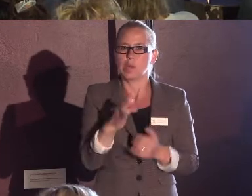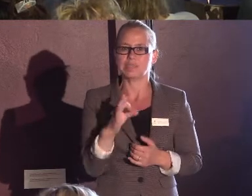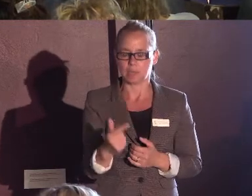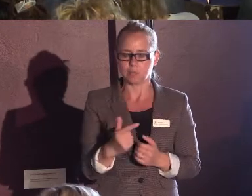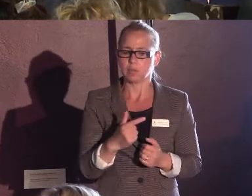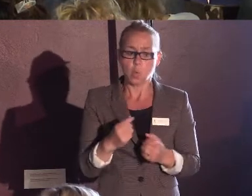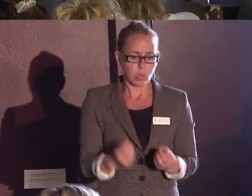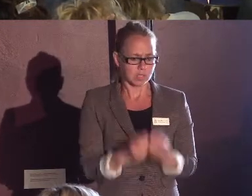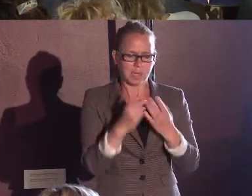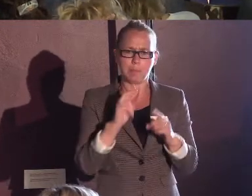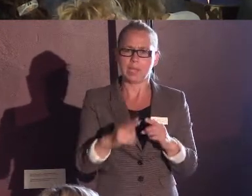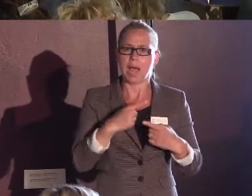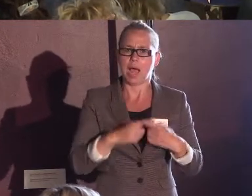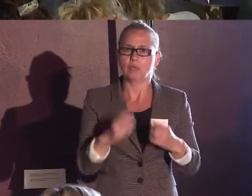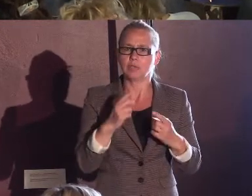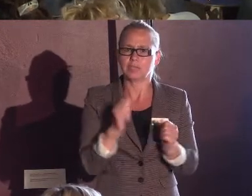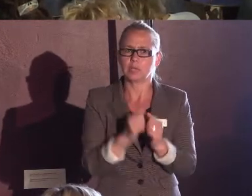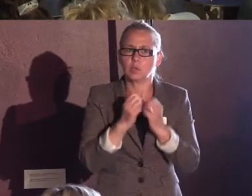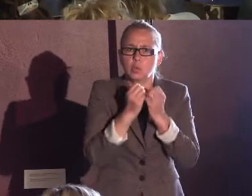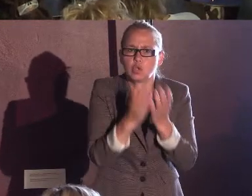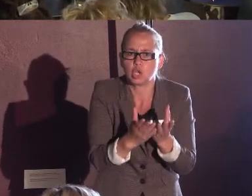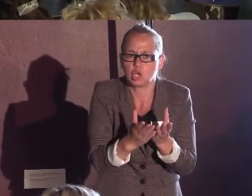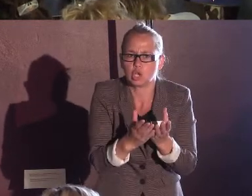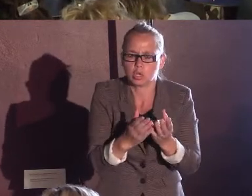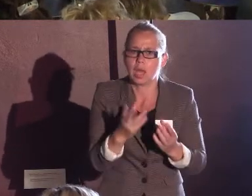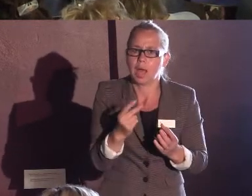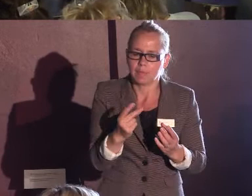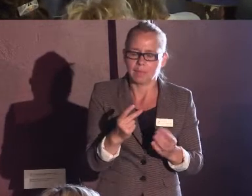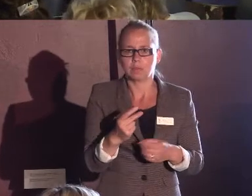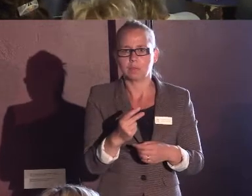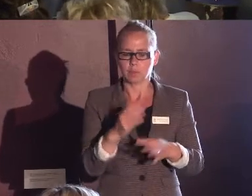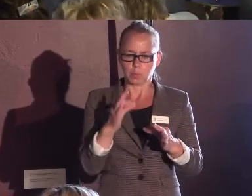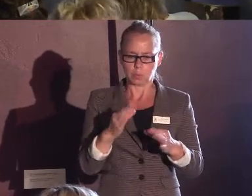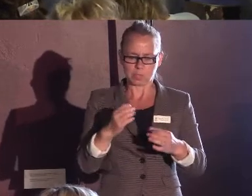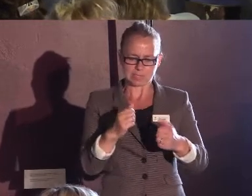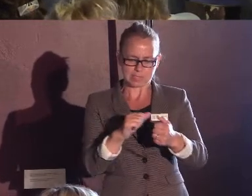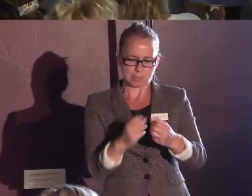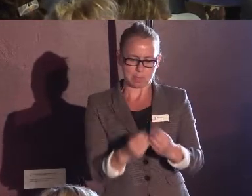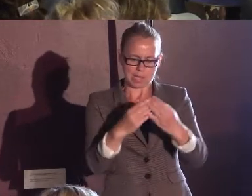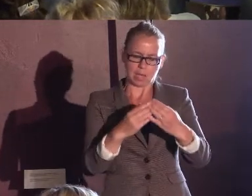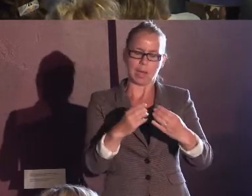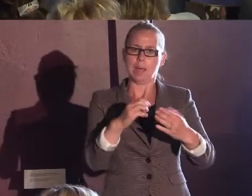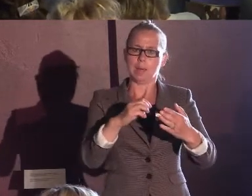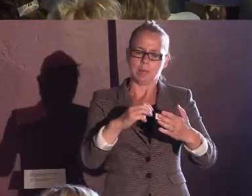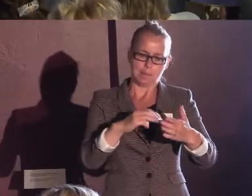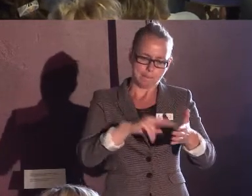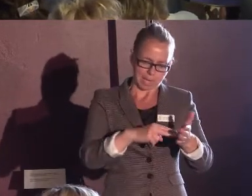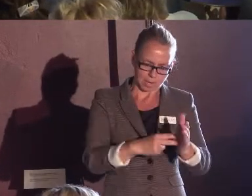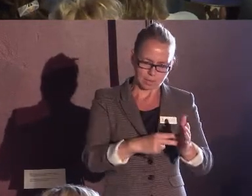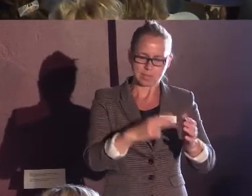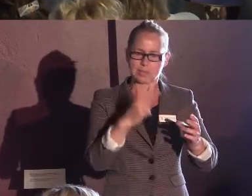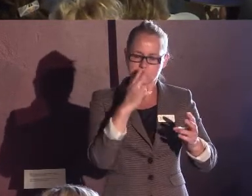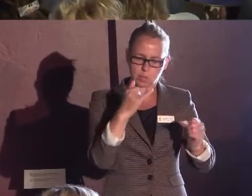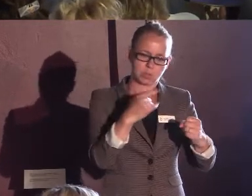väldigt annorlunda uttryck, väldigt annorlunda gestaltning. Själva spelmekaniken kan se likadan ut, men det